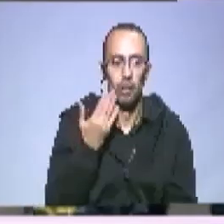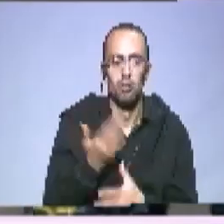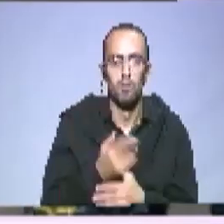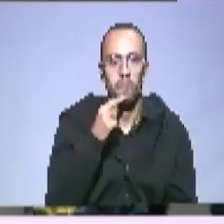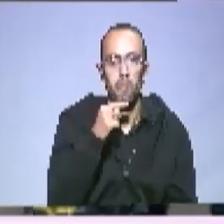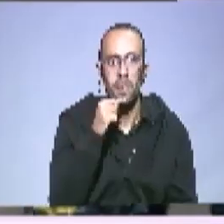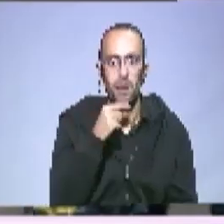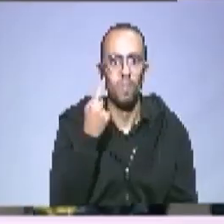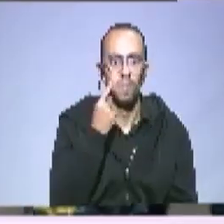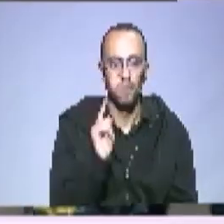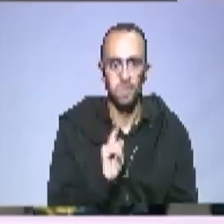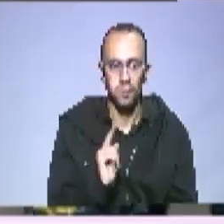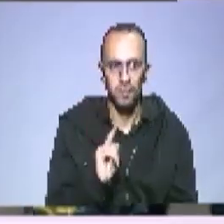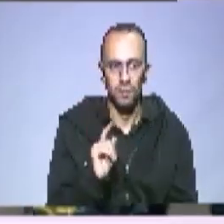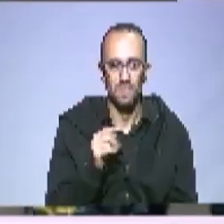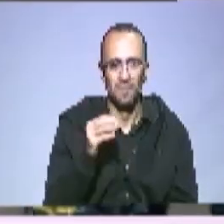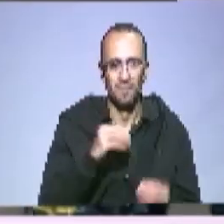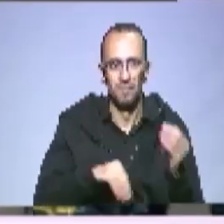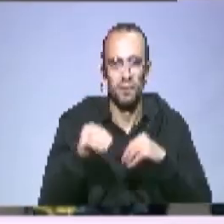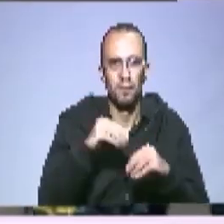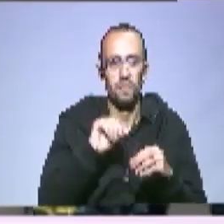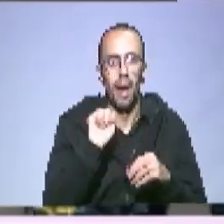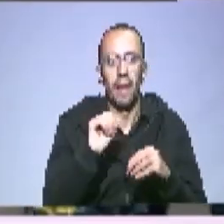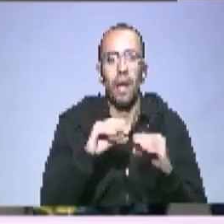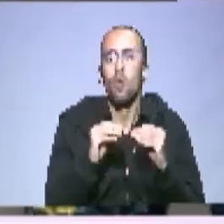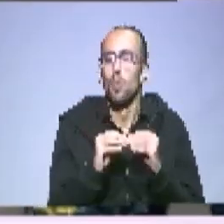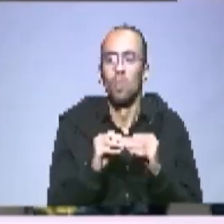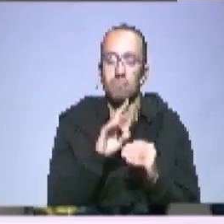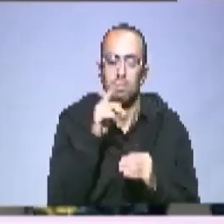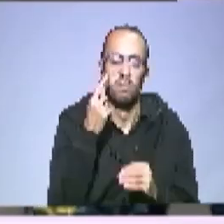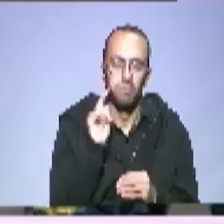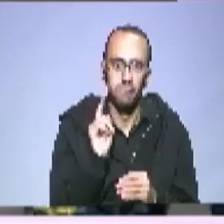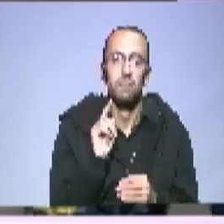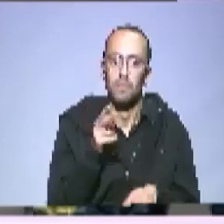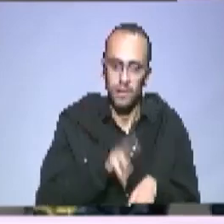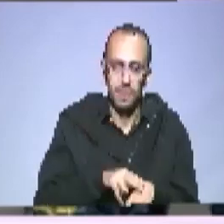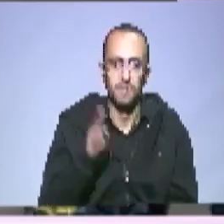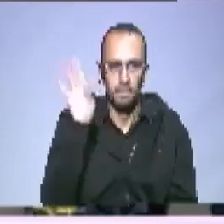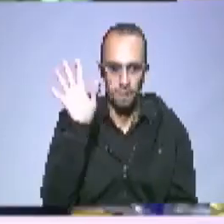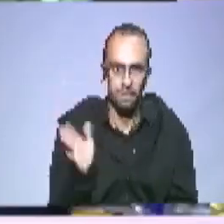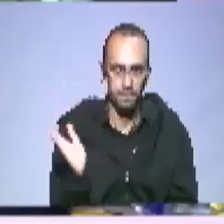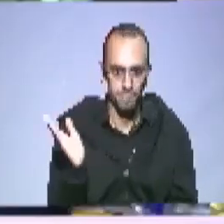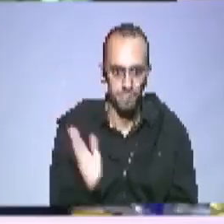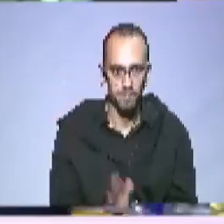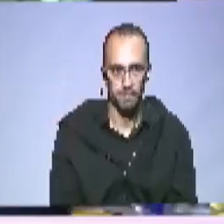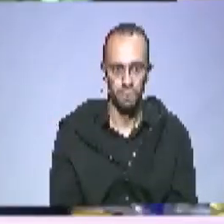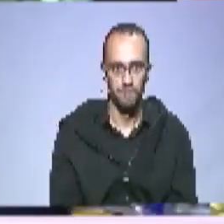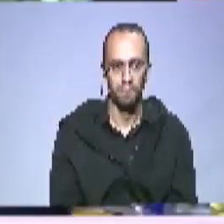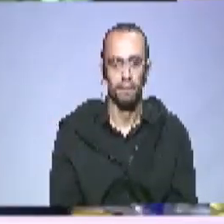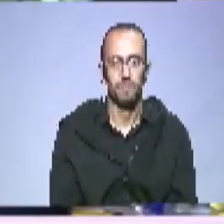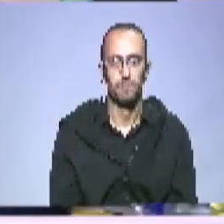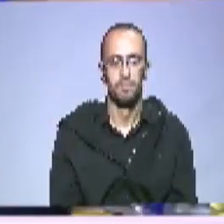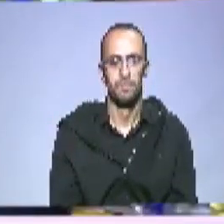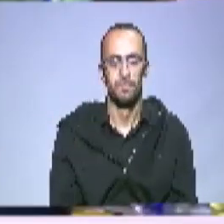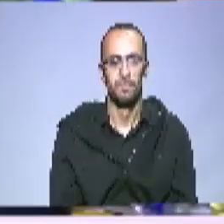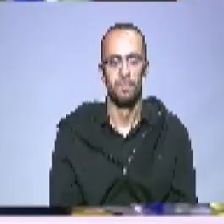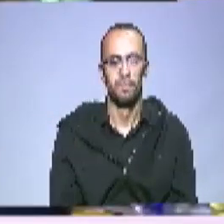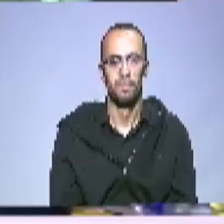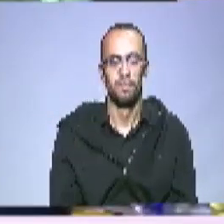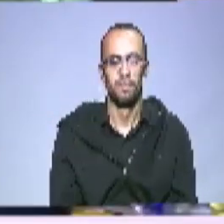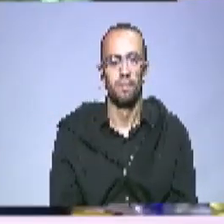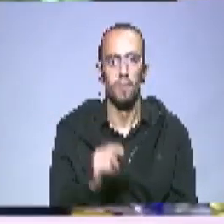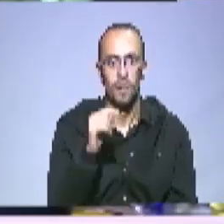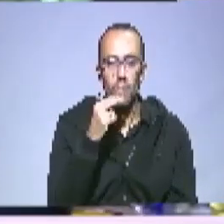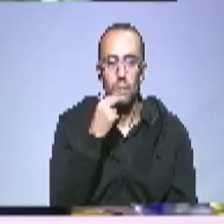المقادير مره ثانيه والشيف برضه هيكرر لك الطريقه مره ثانيه. هناخد معانا الكولسلو، هقول لحضرتك يا